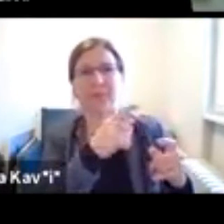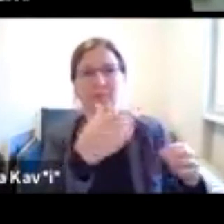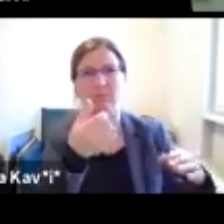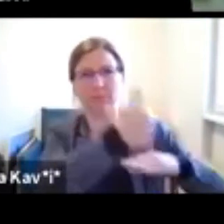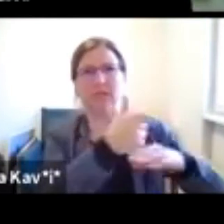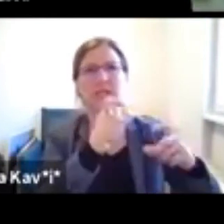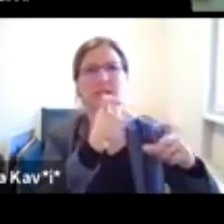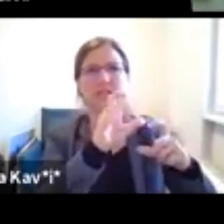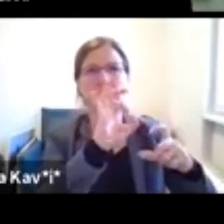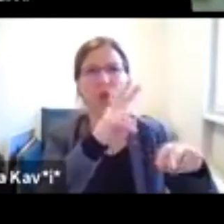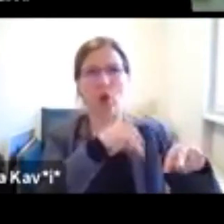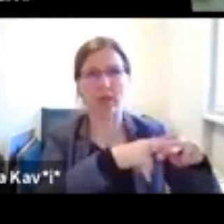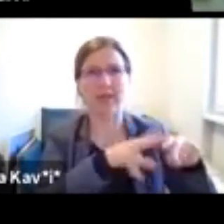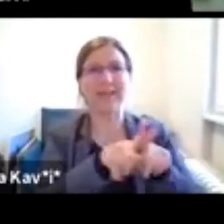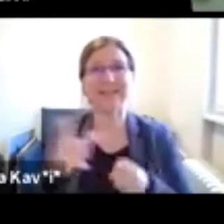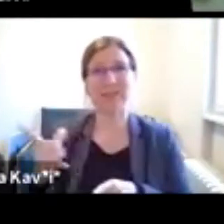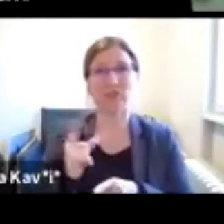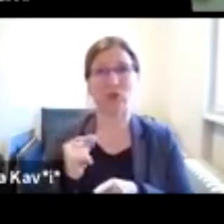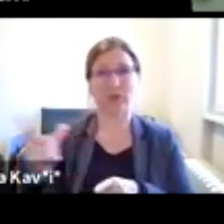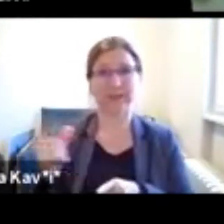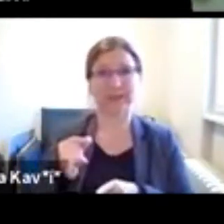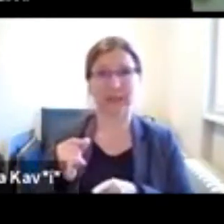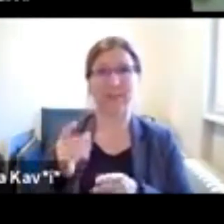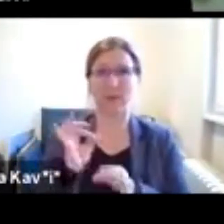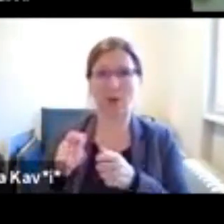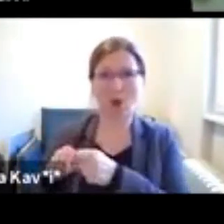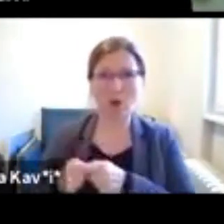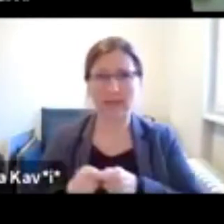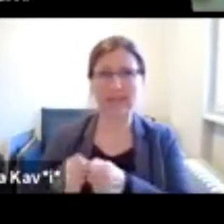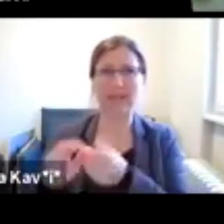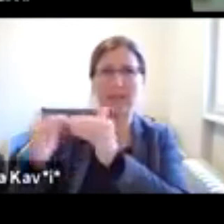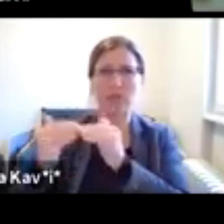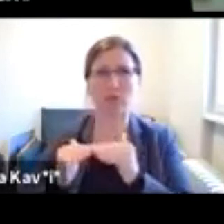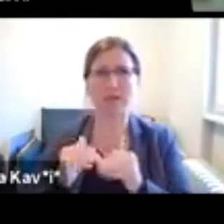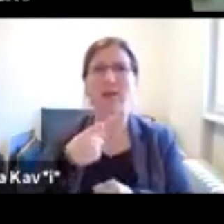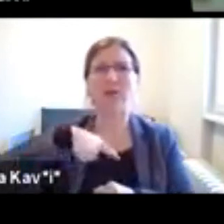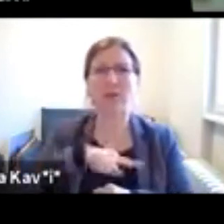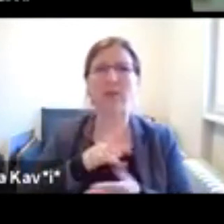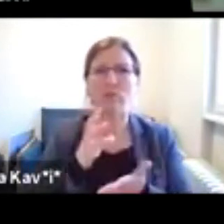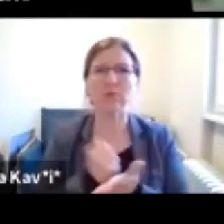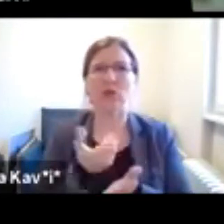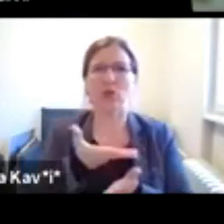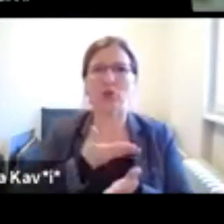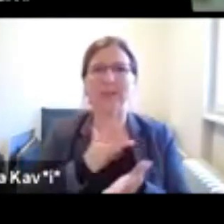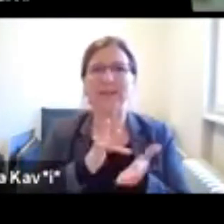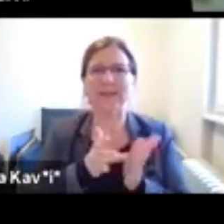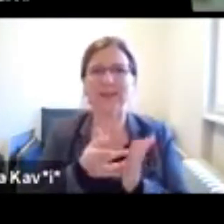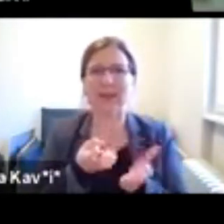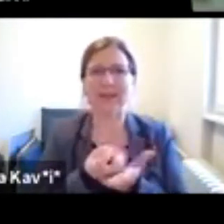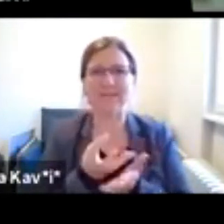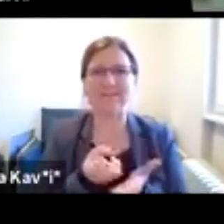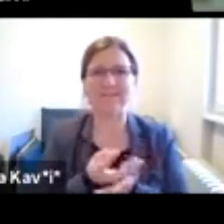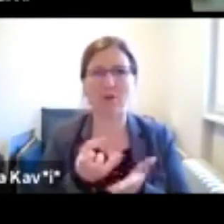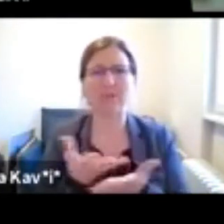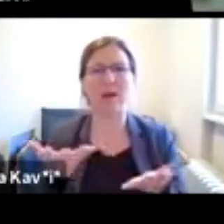i s nama, dakle što dobivamo sve informacije kako trebaju postupati i osobe